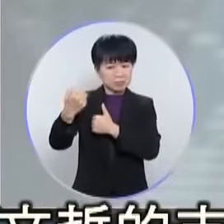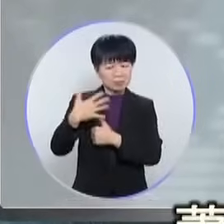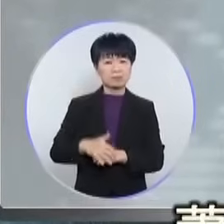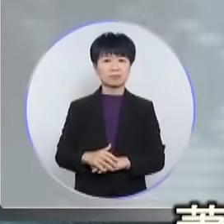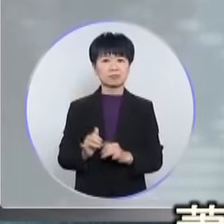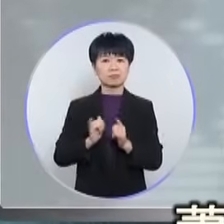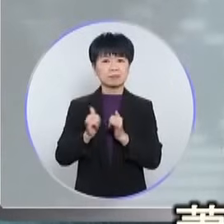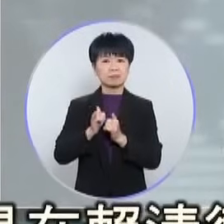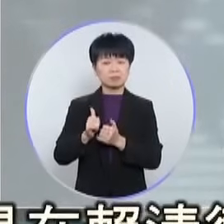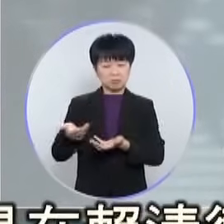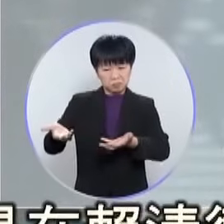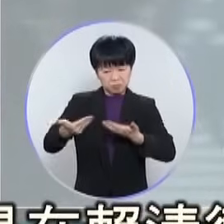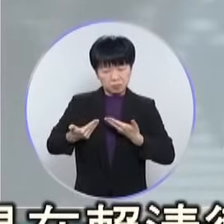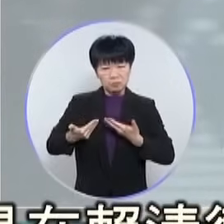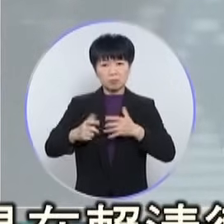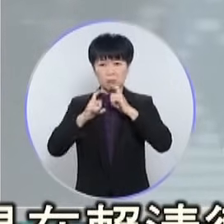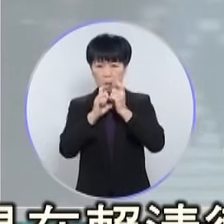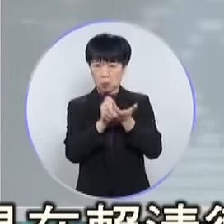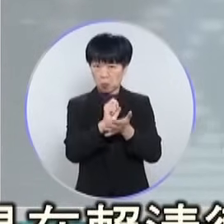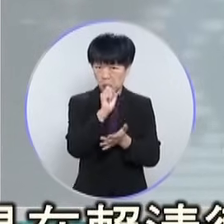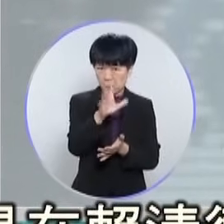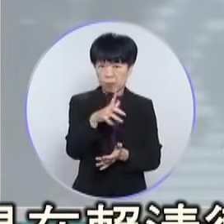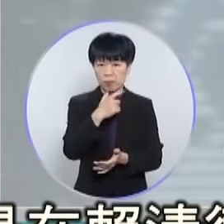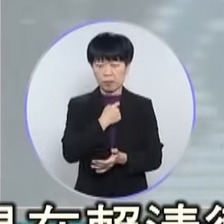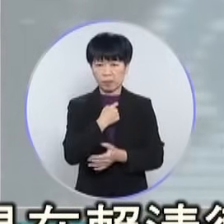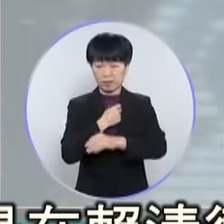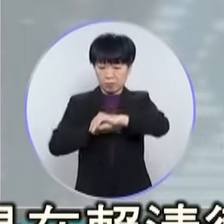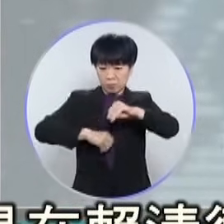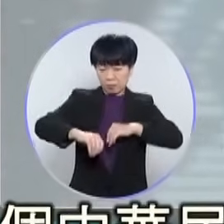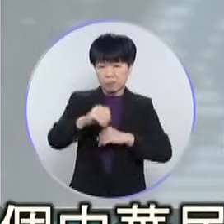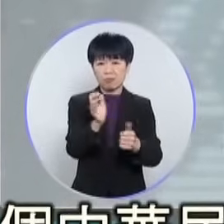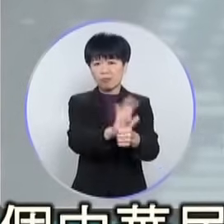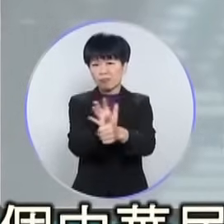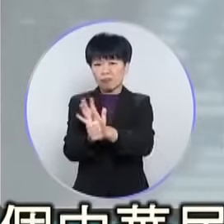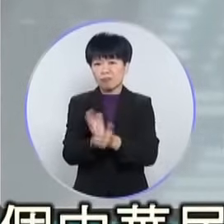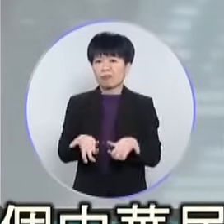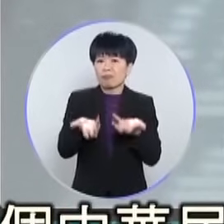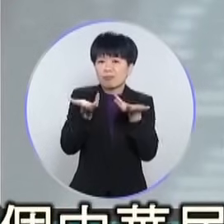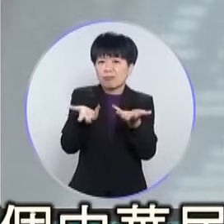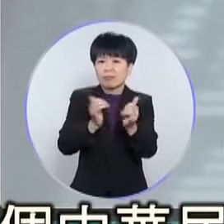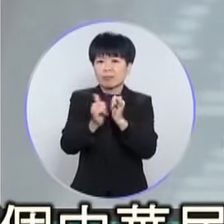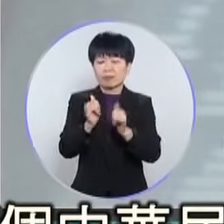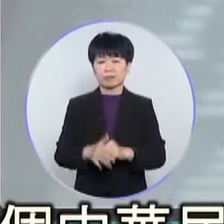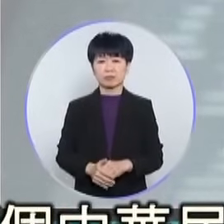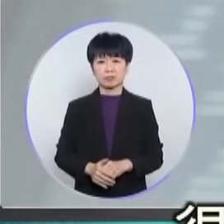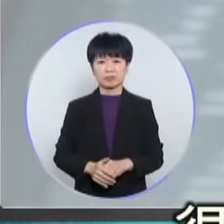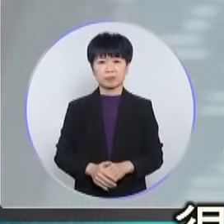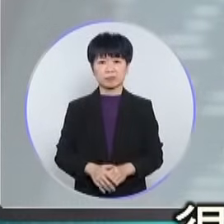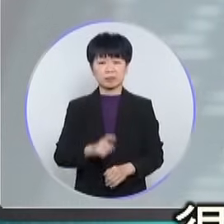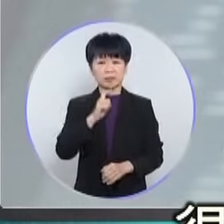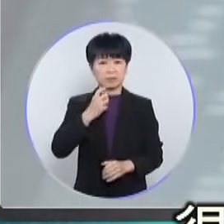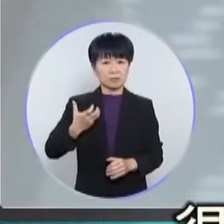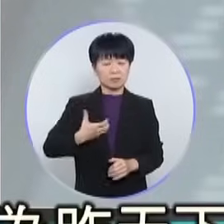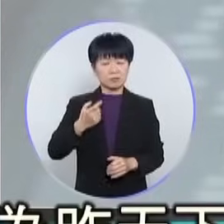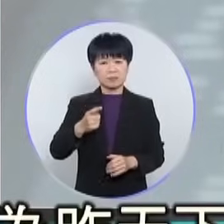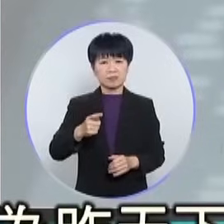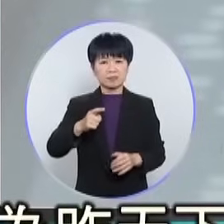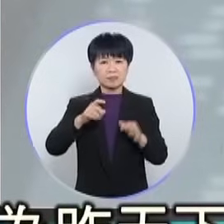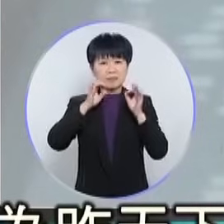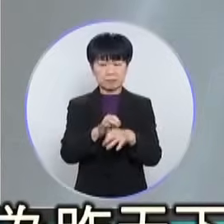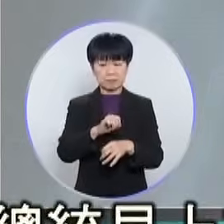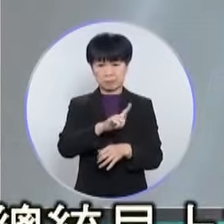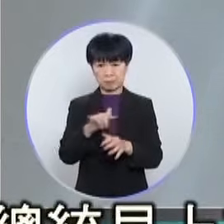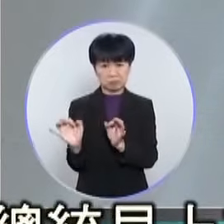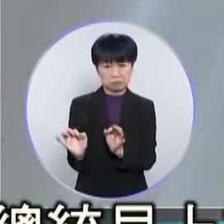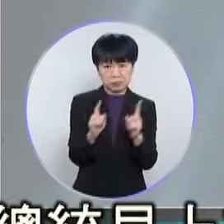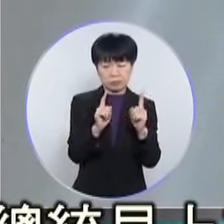欢他嘛。那萧美琴呢，则是在赖清德礼拜六讲完了这个中华民国是灾难之后呢，很快的，因为昨天下午